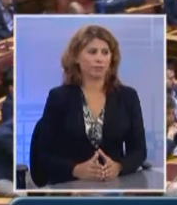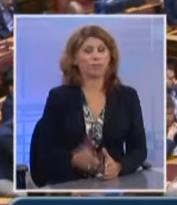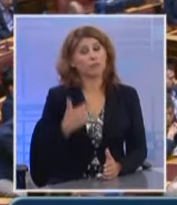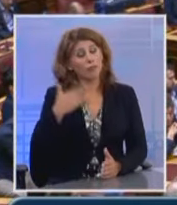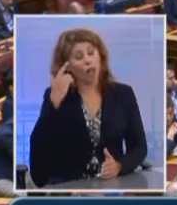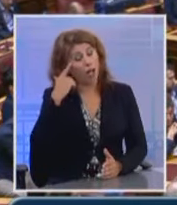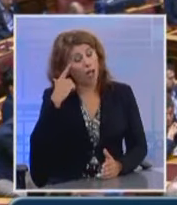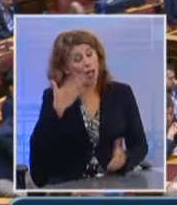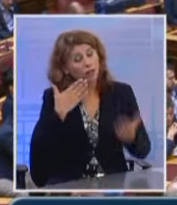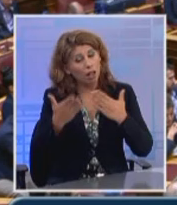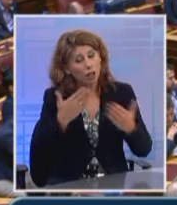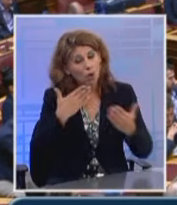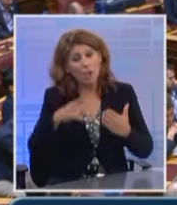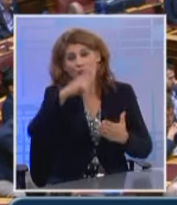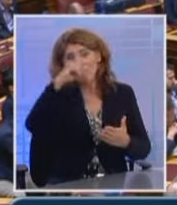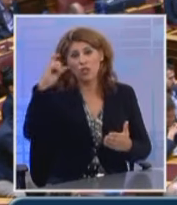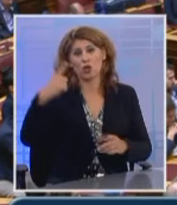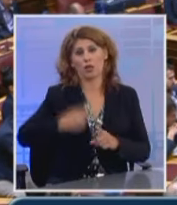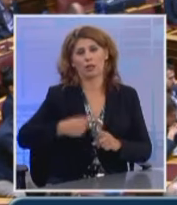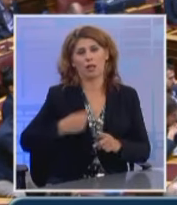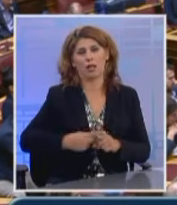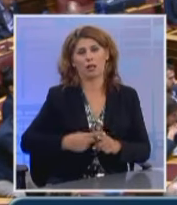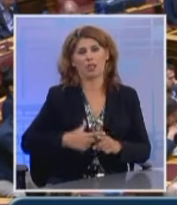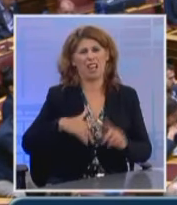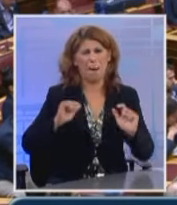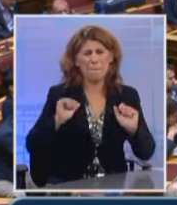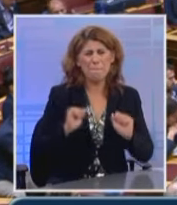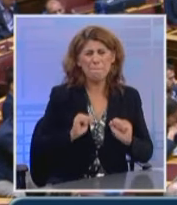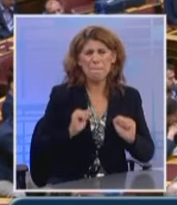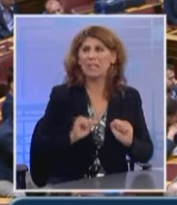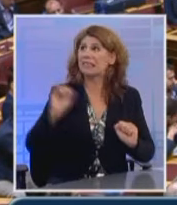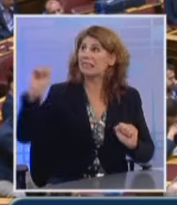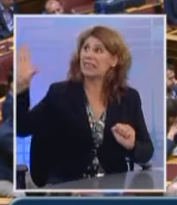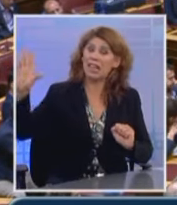Κατανοούμε πλήρως τη δυσκολία της χώρας, την πίεση του ξένου παράγοντα,